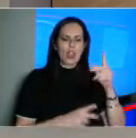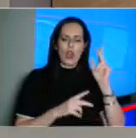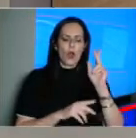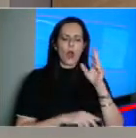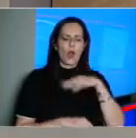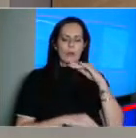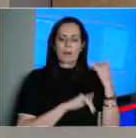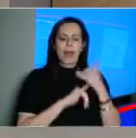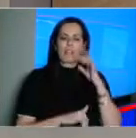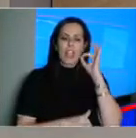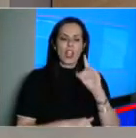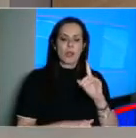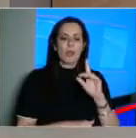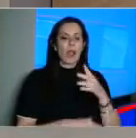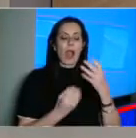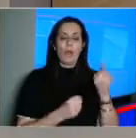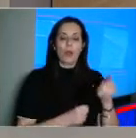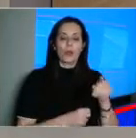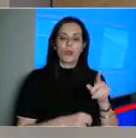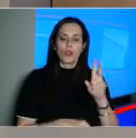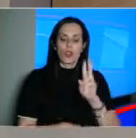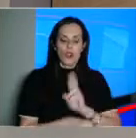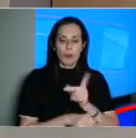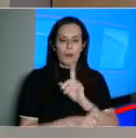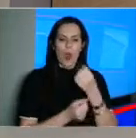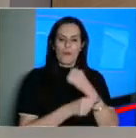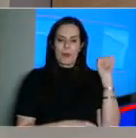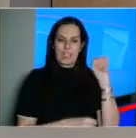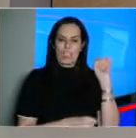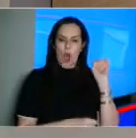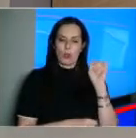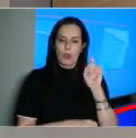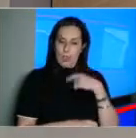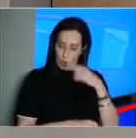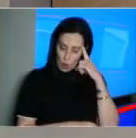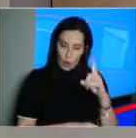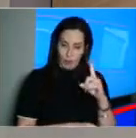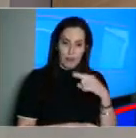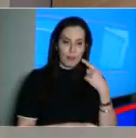נשים לייצוג, כי רבות מהן הן שמרניות ולא פמיניסטיות.